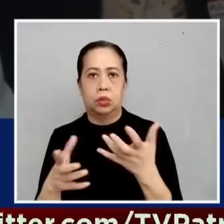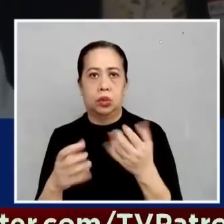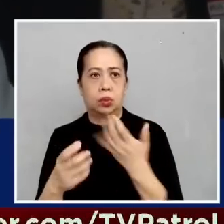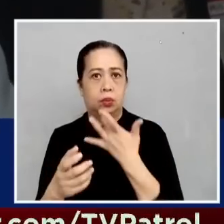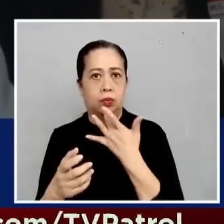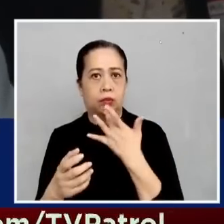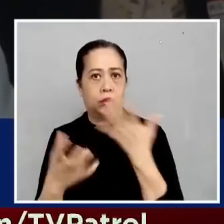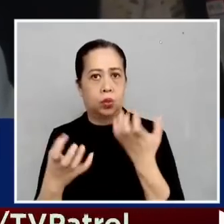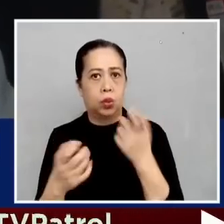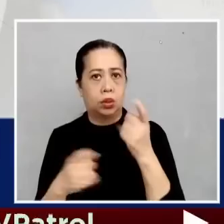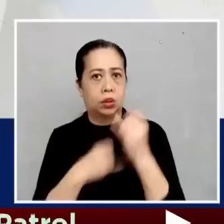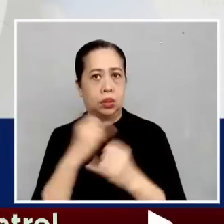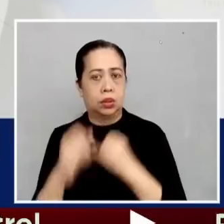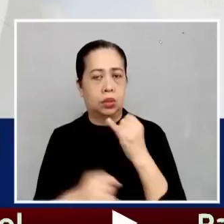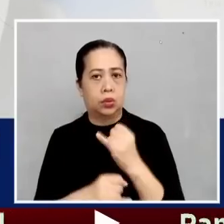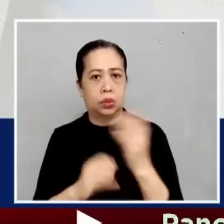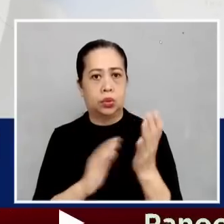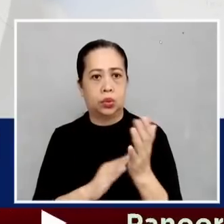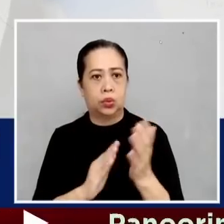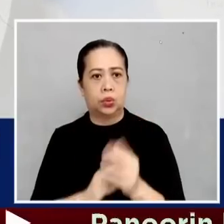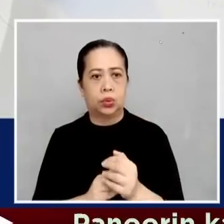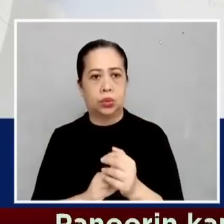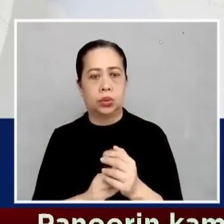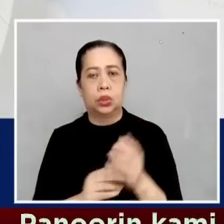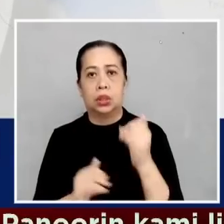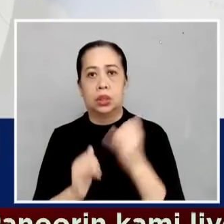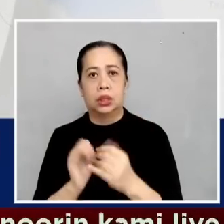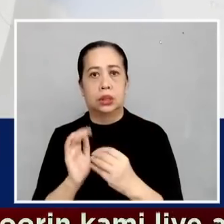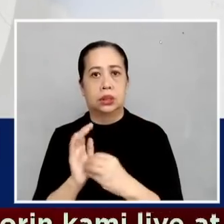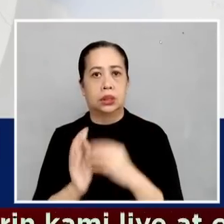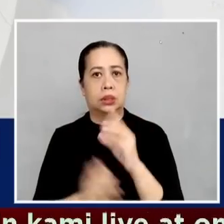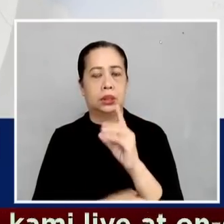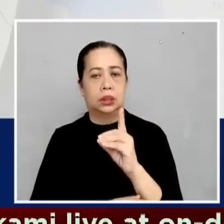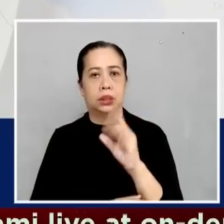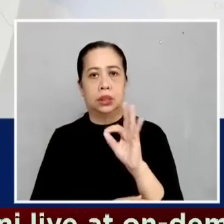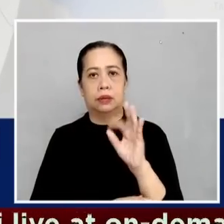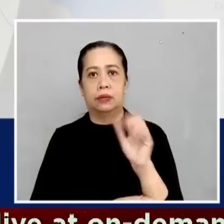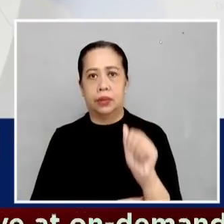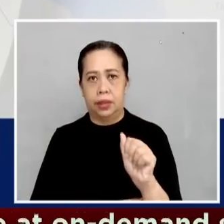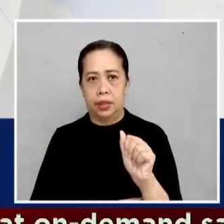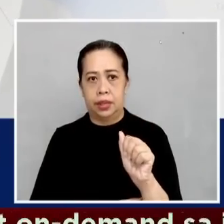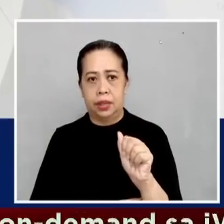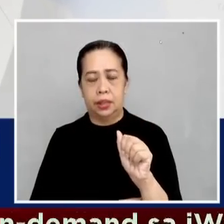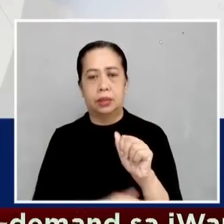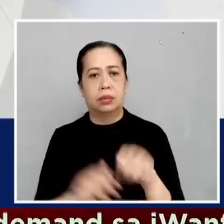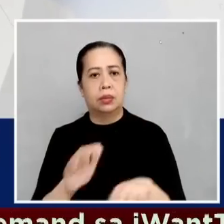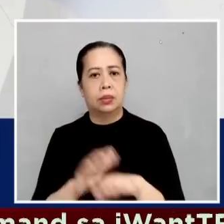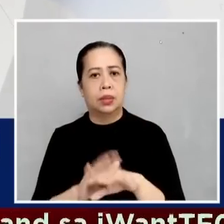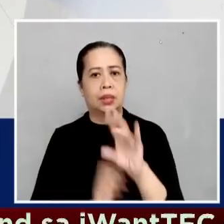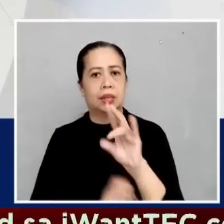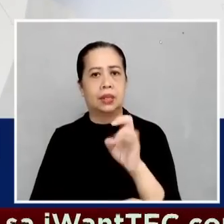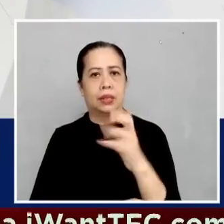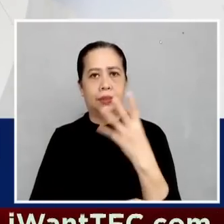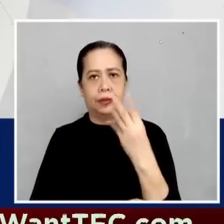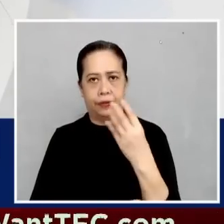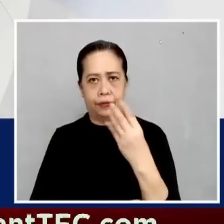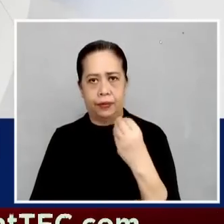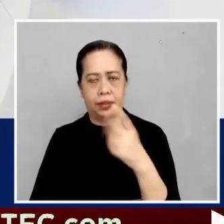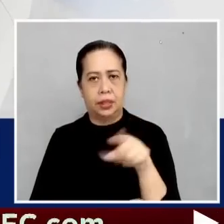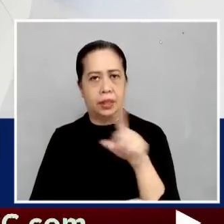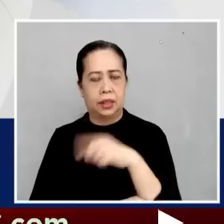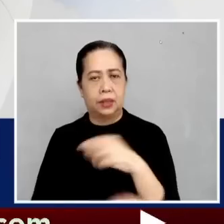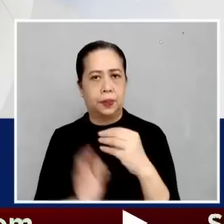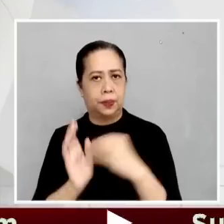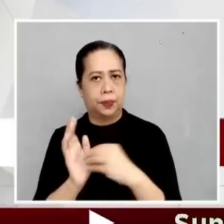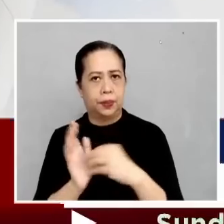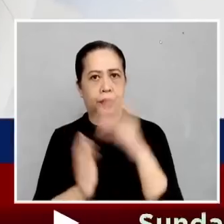nila yung international schools. Sa pinakahuling tala ng Department of Foreign Affairs, pumapalo na sa 750 ang nailistang